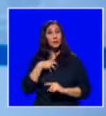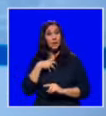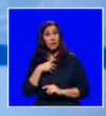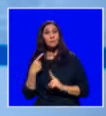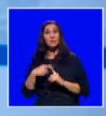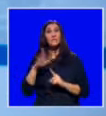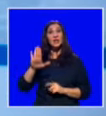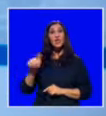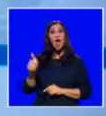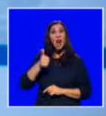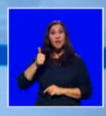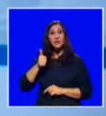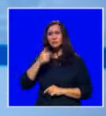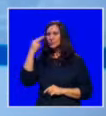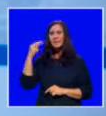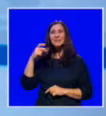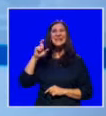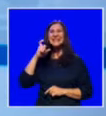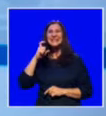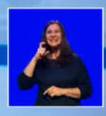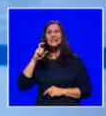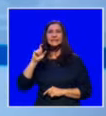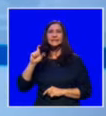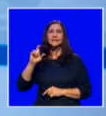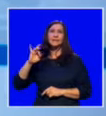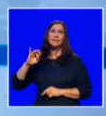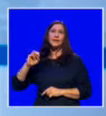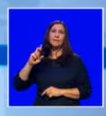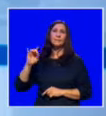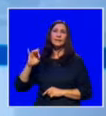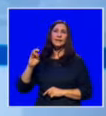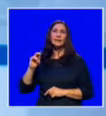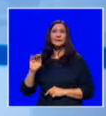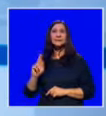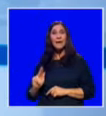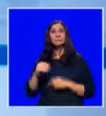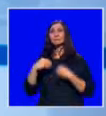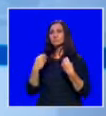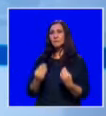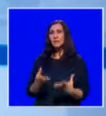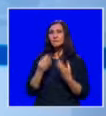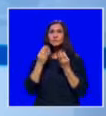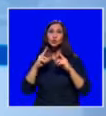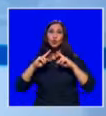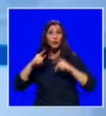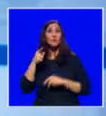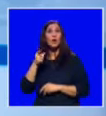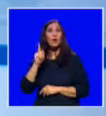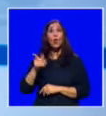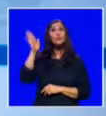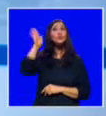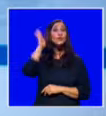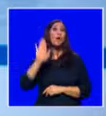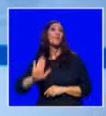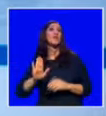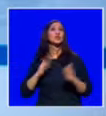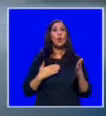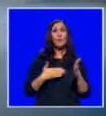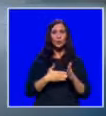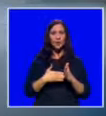и към вашия лидер по темата Сребреница. Ще ви дам възможност да отговорите на това, което чувам от вашите